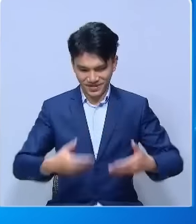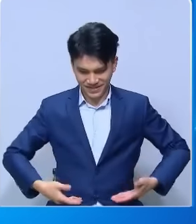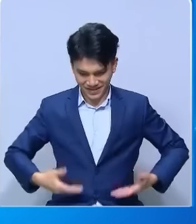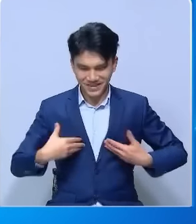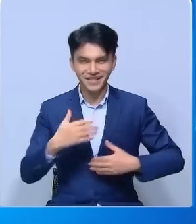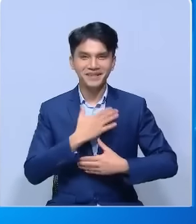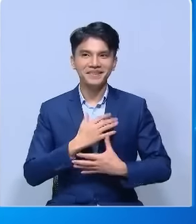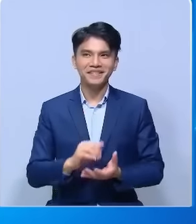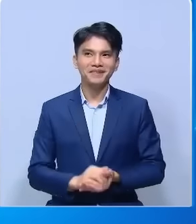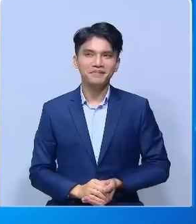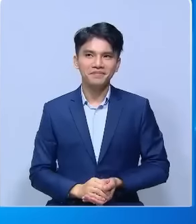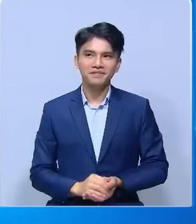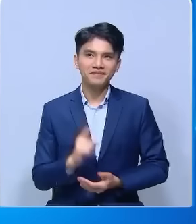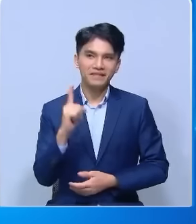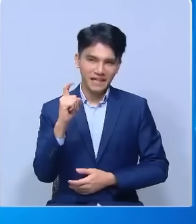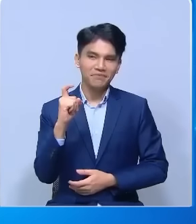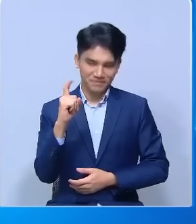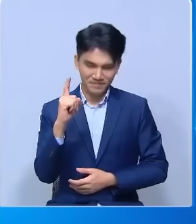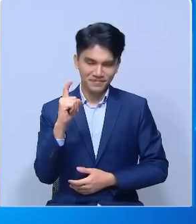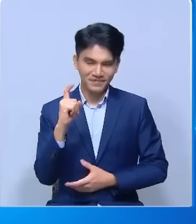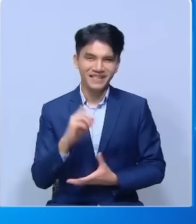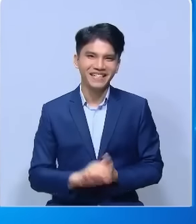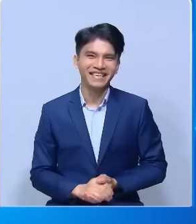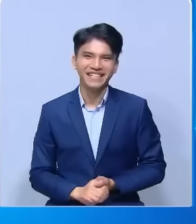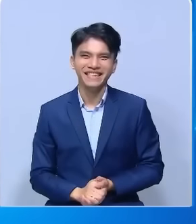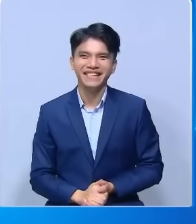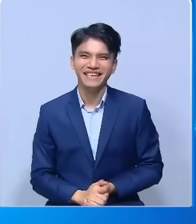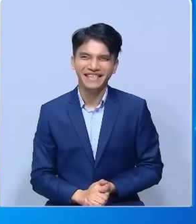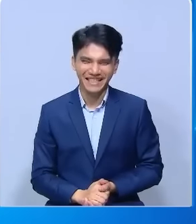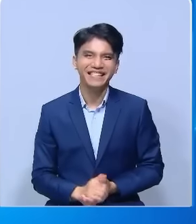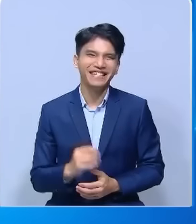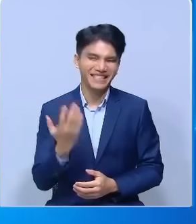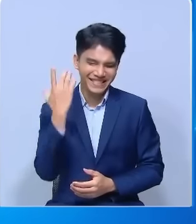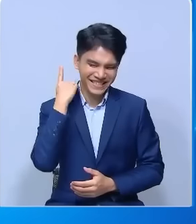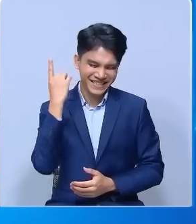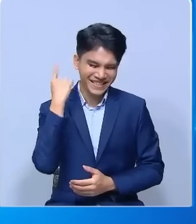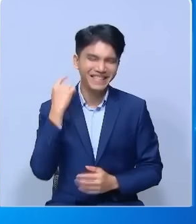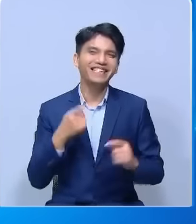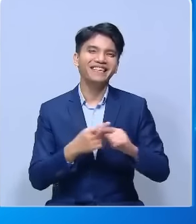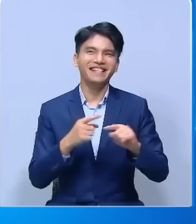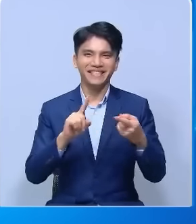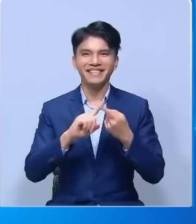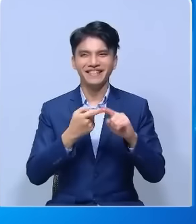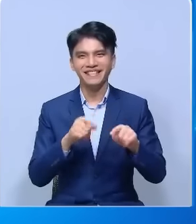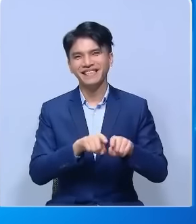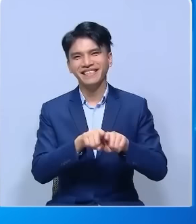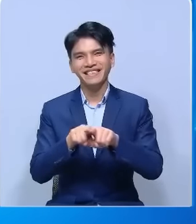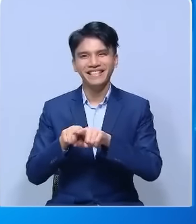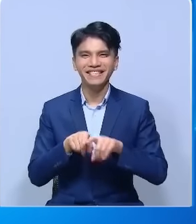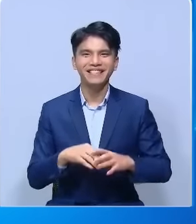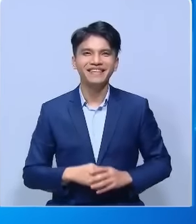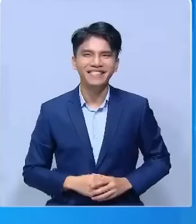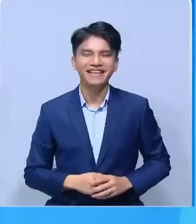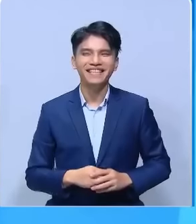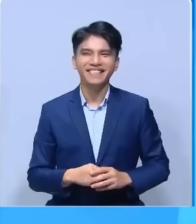ณ เพลงลบเป็นยังไงบ้างเมื่อวานเจ็บไหม หน้าเศร้า เจ็บเหรอ เจ็บนะอ่ะเราก็เจ็บเราก็เป็นเพื่อนกันเท่านั้นแหละ อ่ะเรื่องของด